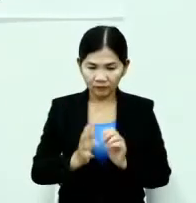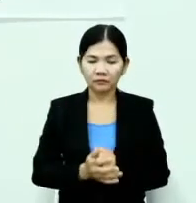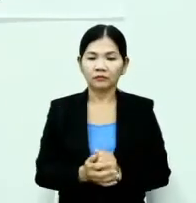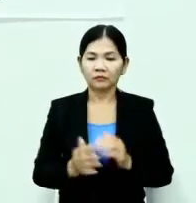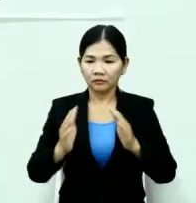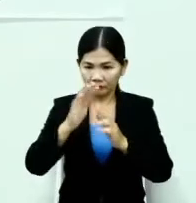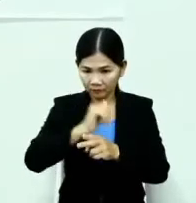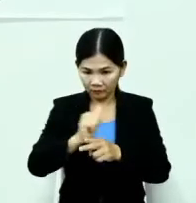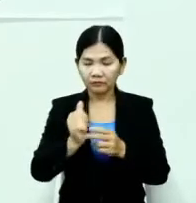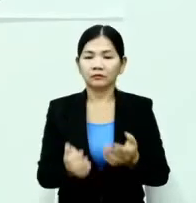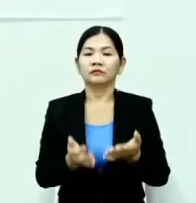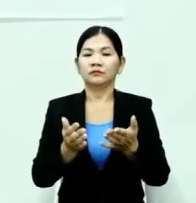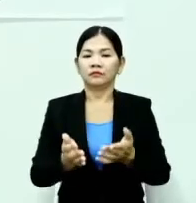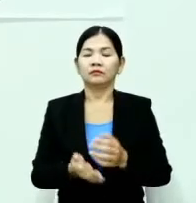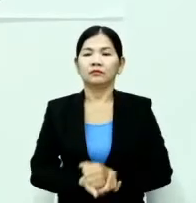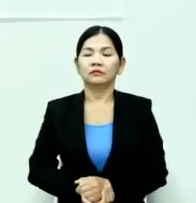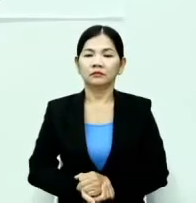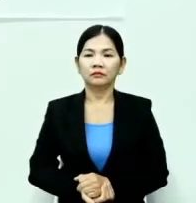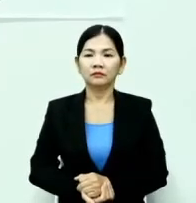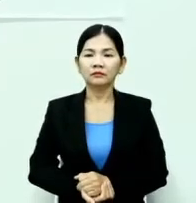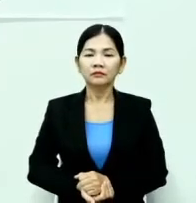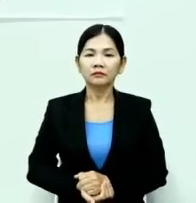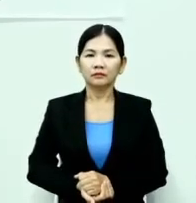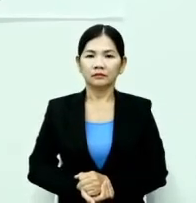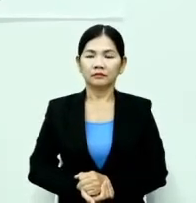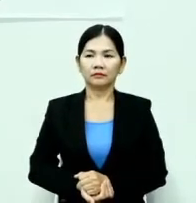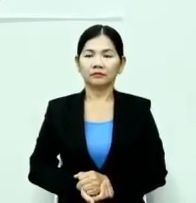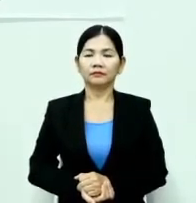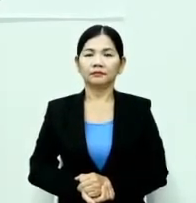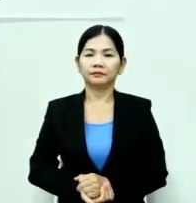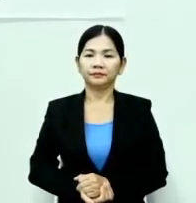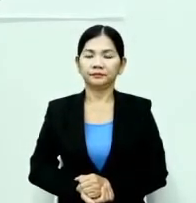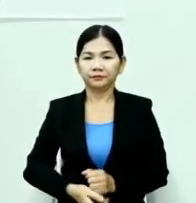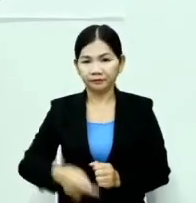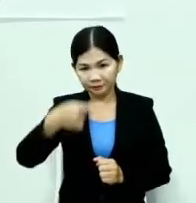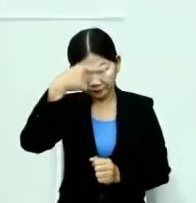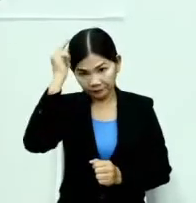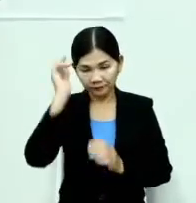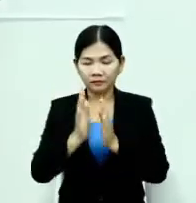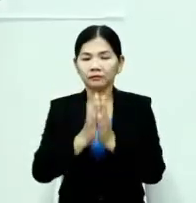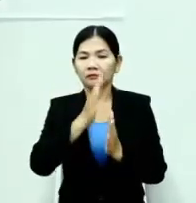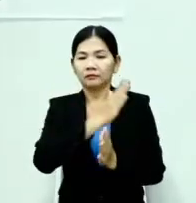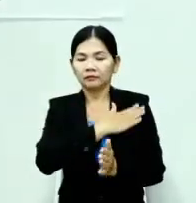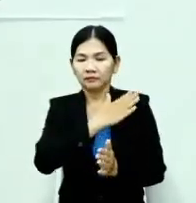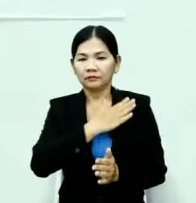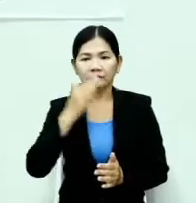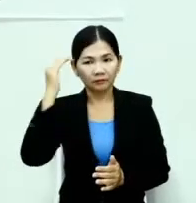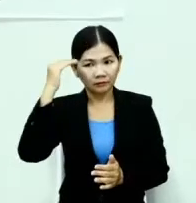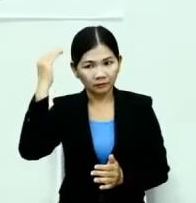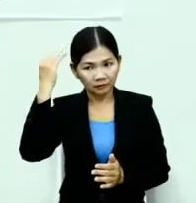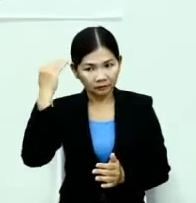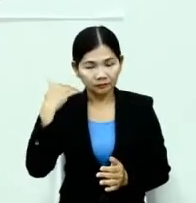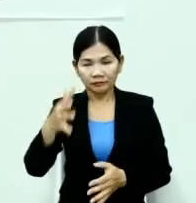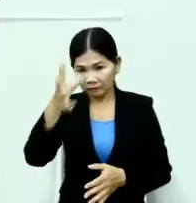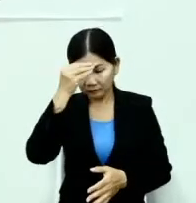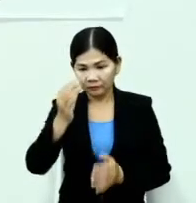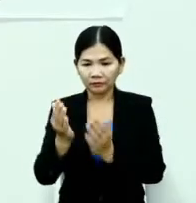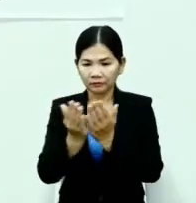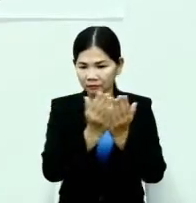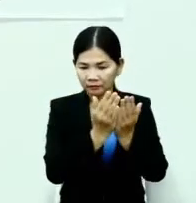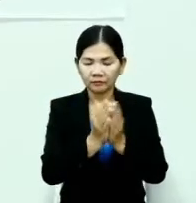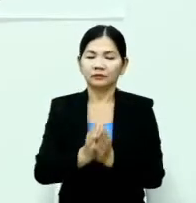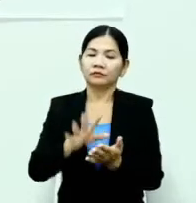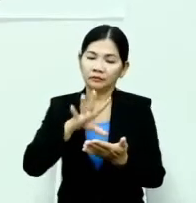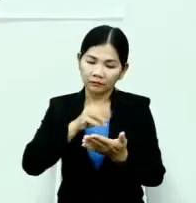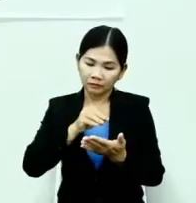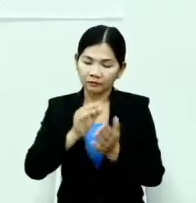cái cà tia, ngày muốn chùm con nó cốt. Chà cứ, chà, bọn bố có là bót con thịt đà. Chà, đã bởi quá ta riêng sốt thoa á nơi khăn